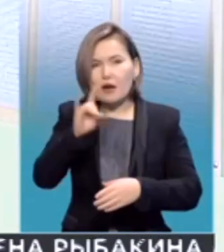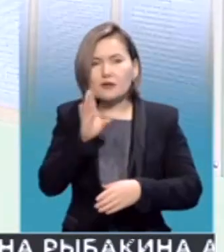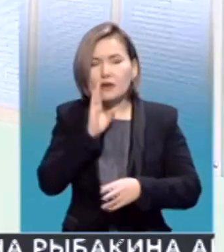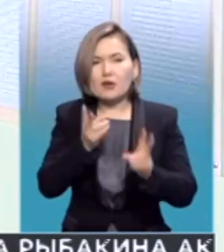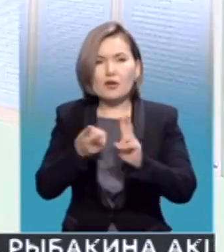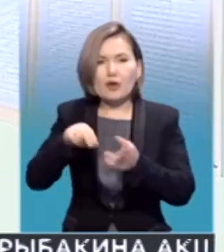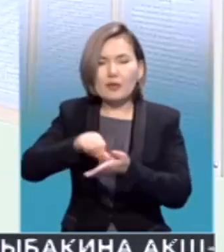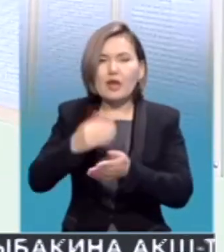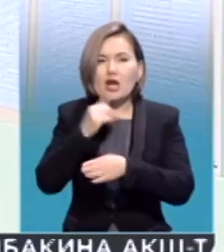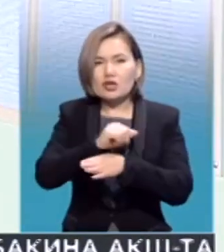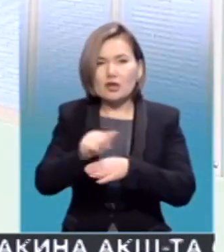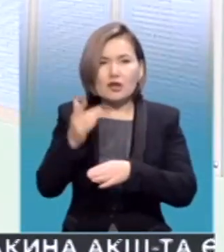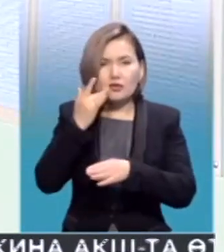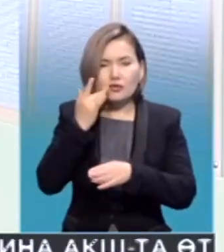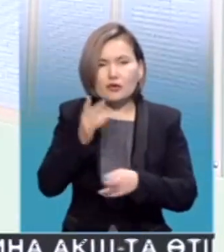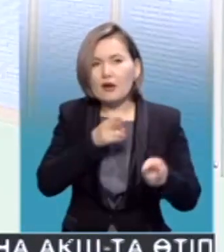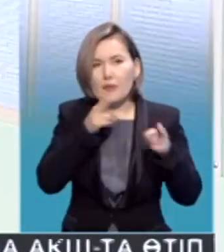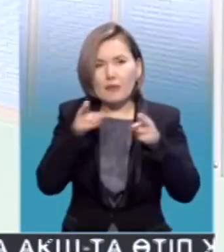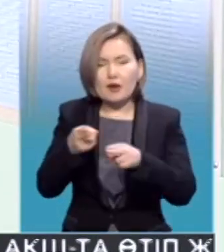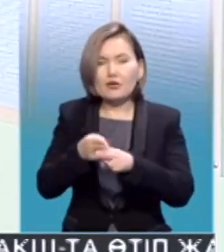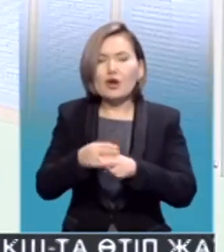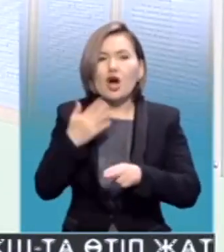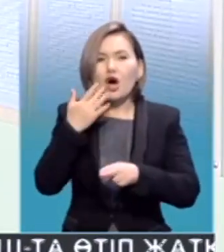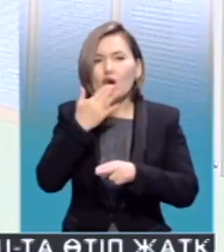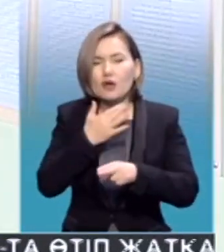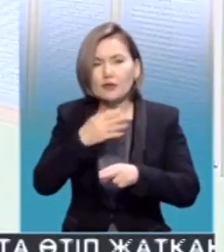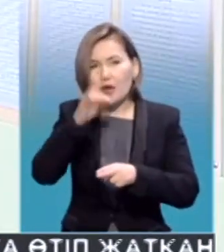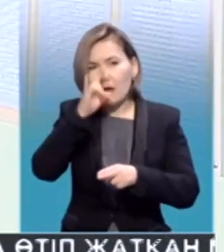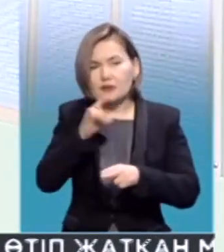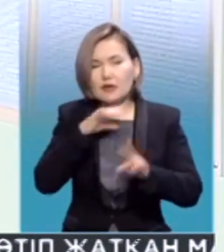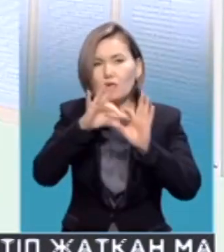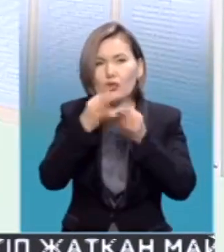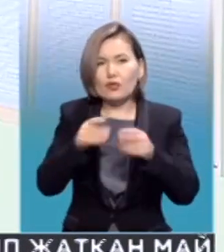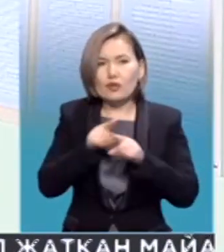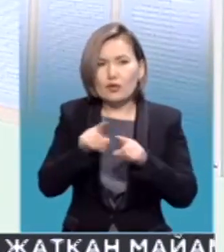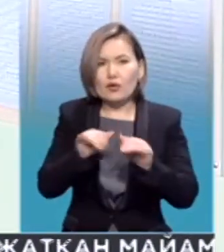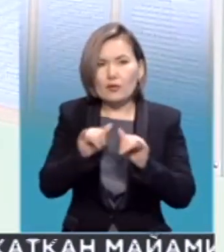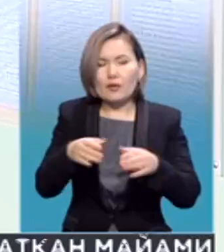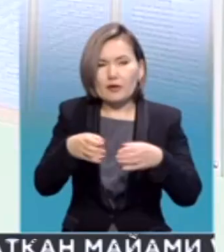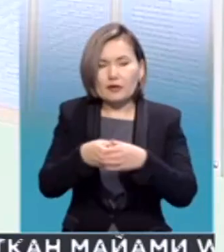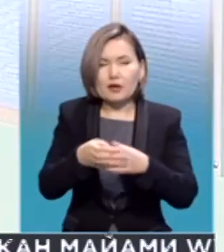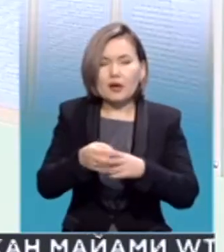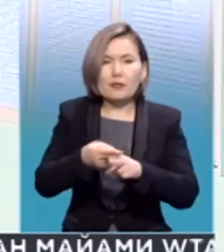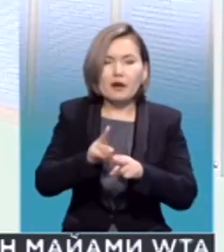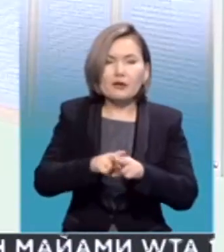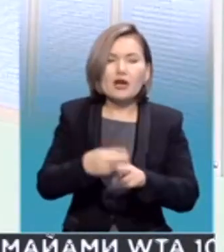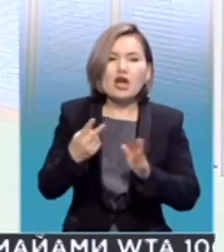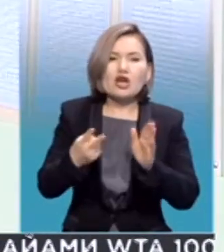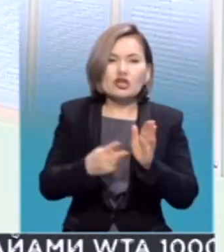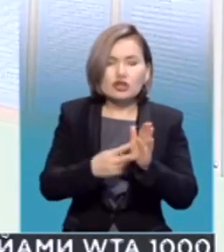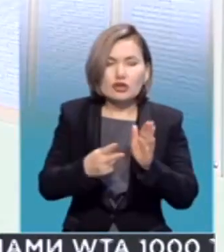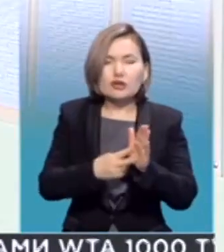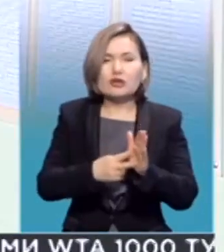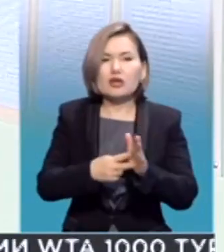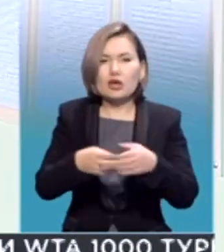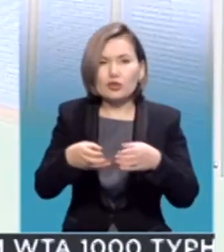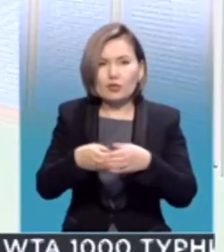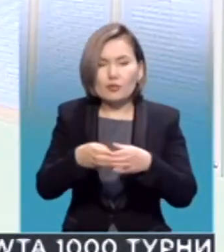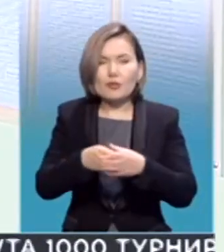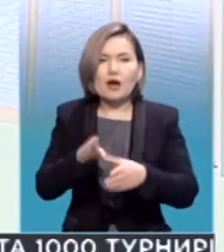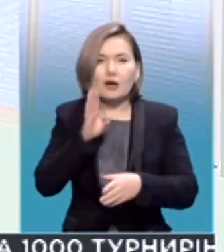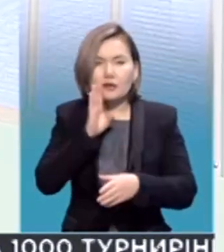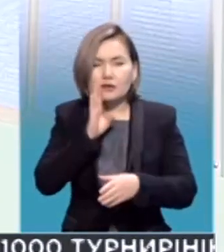шетелге де жиі шығып тұрамыз. Мақсатымыз ұлттық өнерді насихаттау. Бір топта жігіттер болса, 7 топта қыздар. Алдағы уақытта